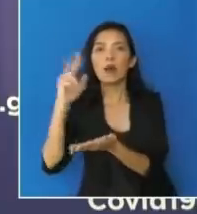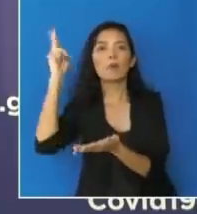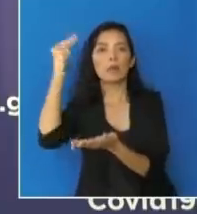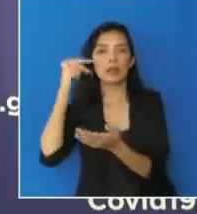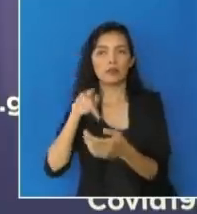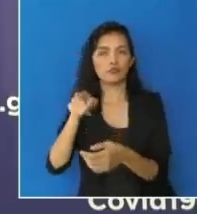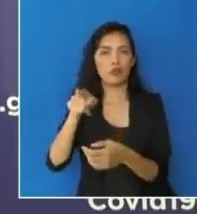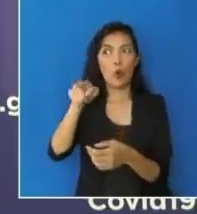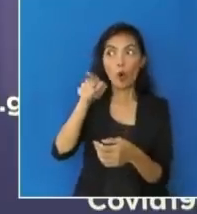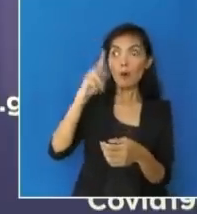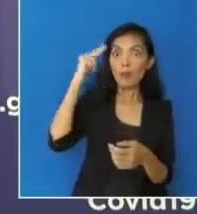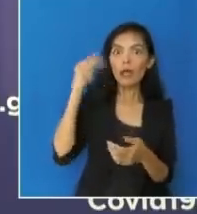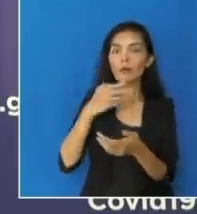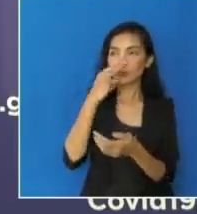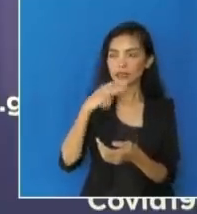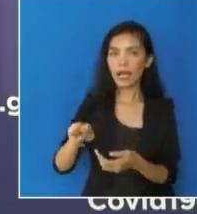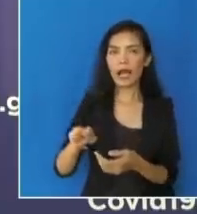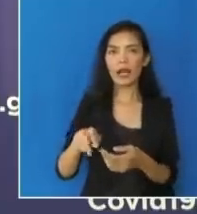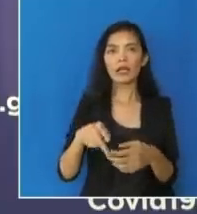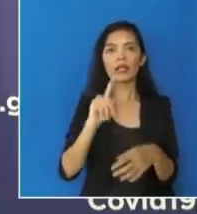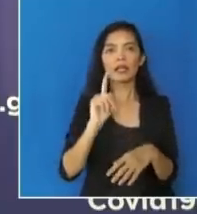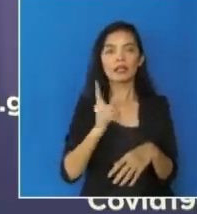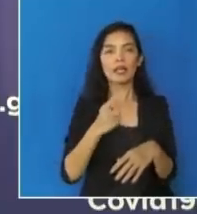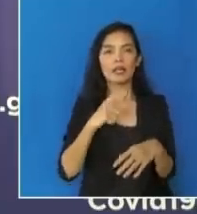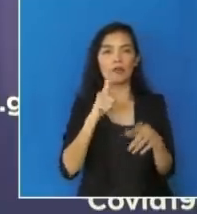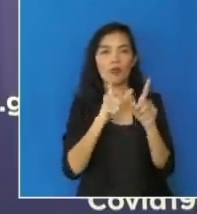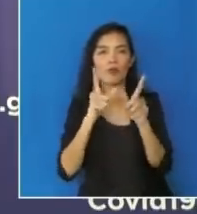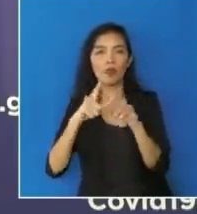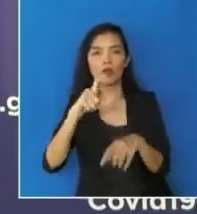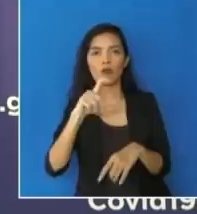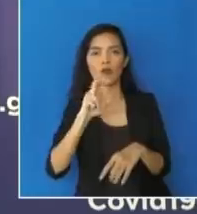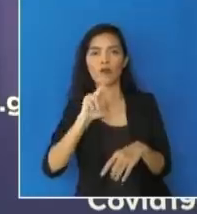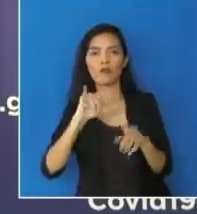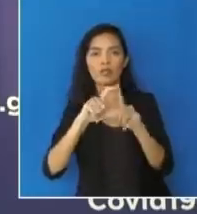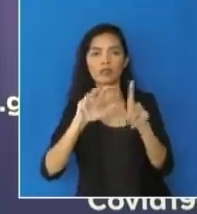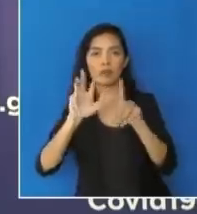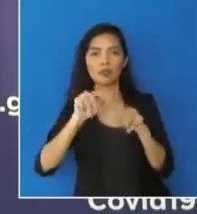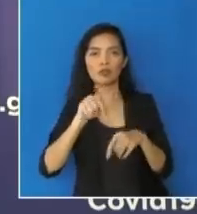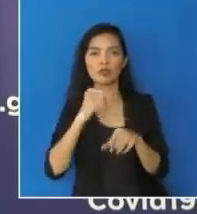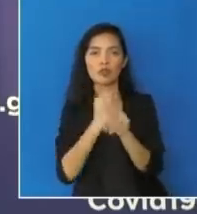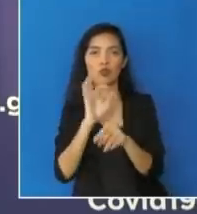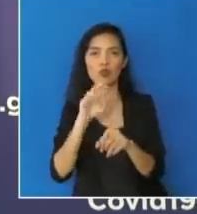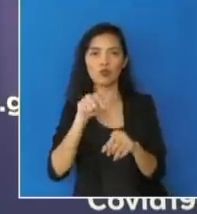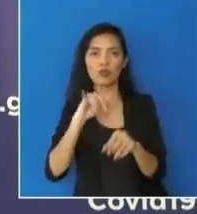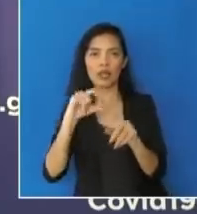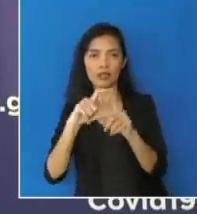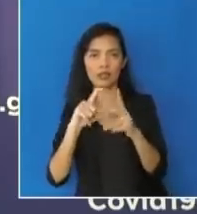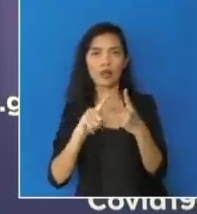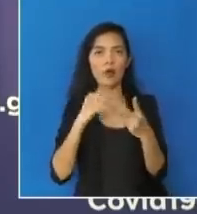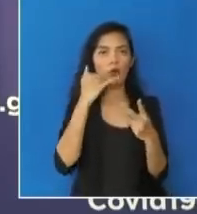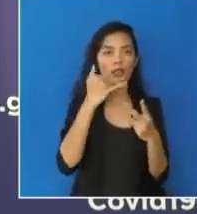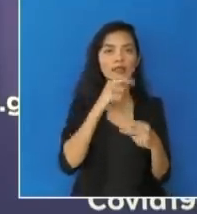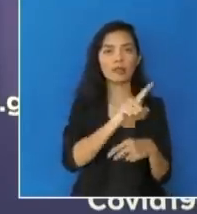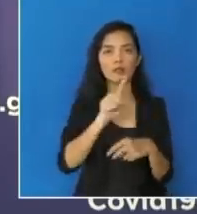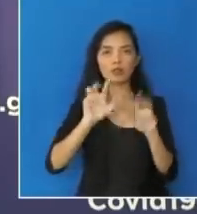resmi, baik pada kanal covid19.go.id, hotline 119,